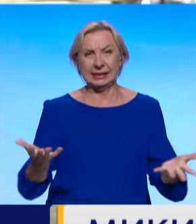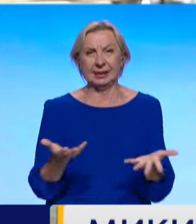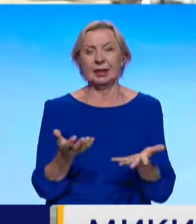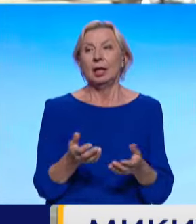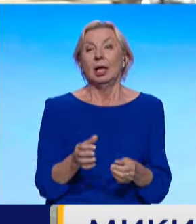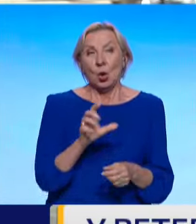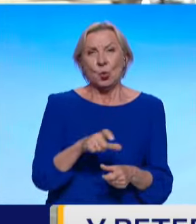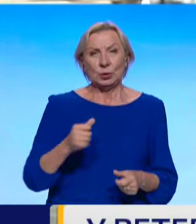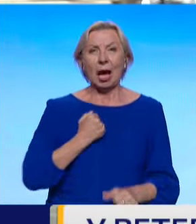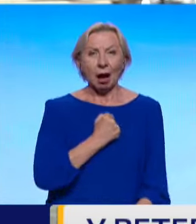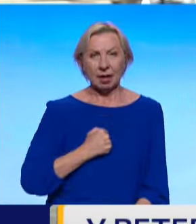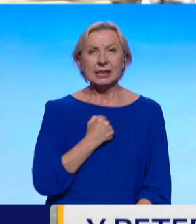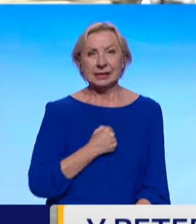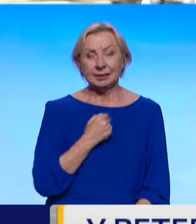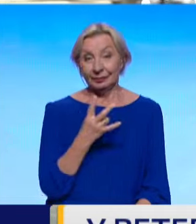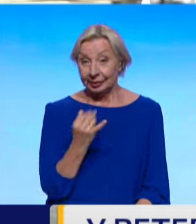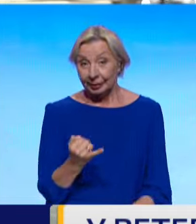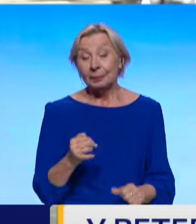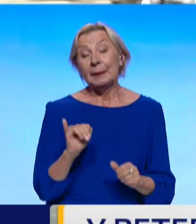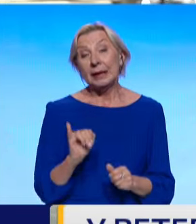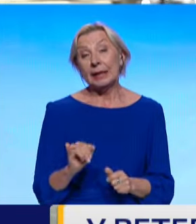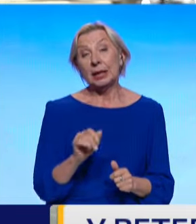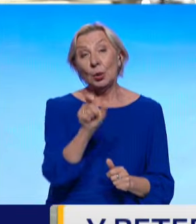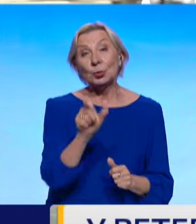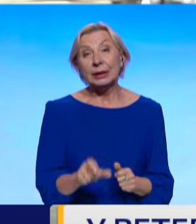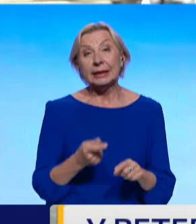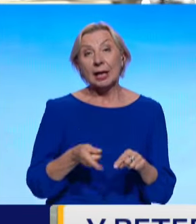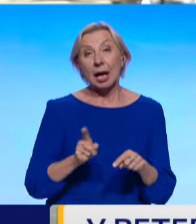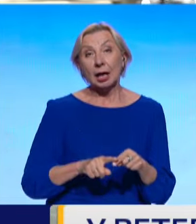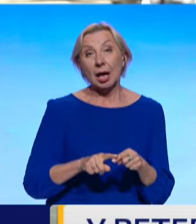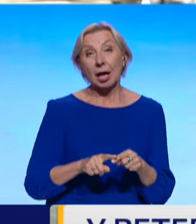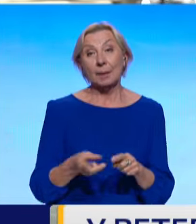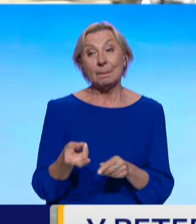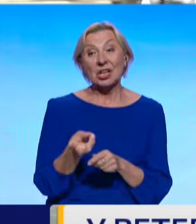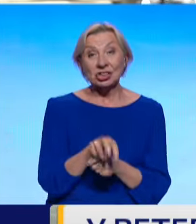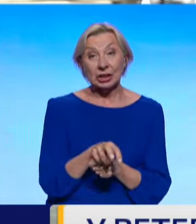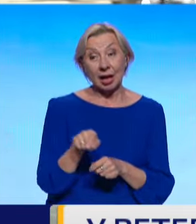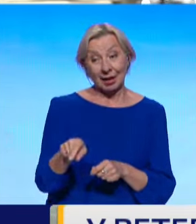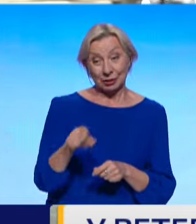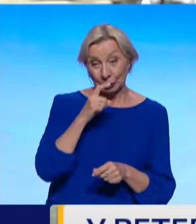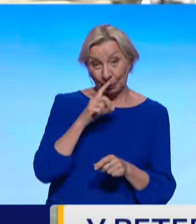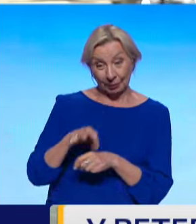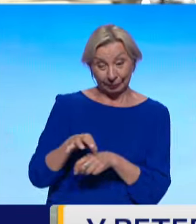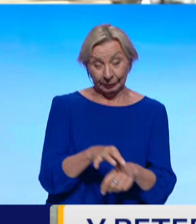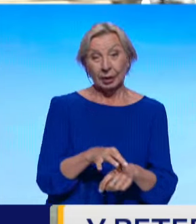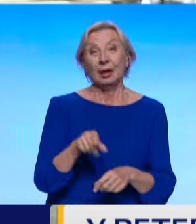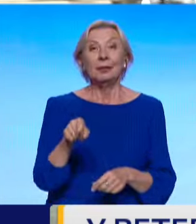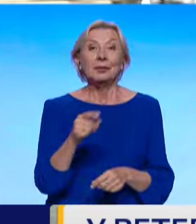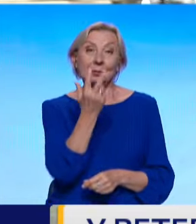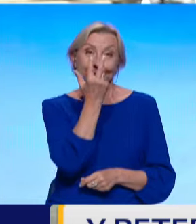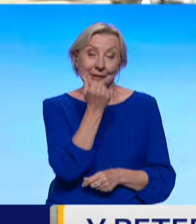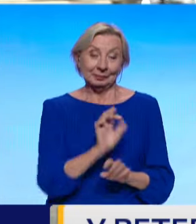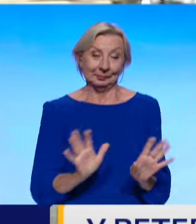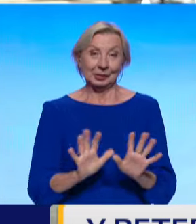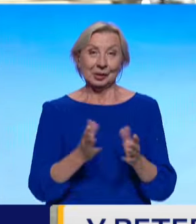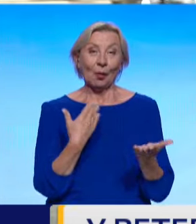багато агресії. По-друге, я думаю, що людина, яка прийшла, вона, можливо, не має навички комунікувати з